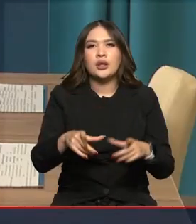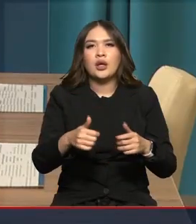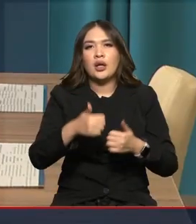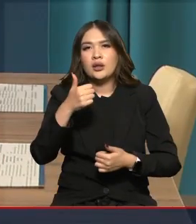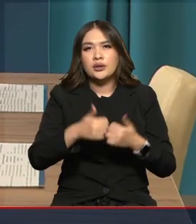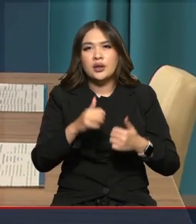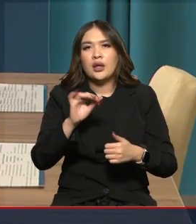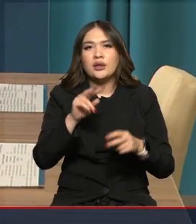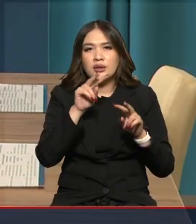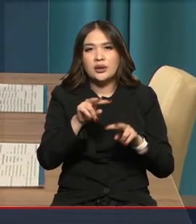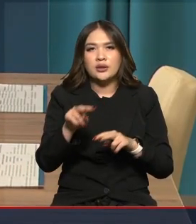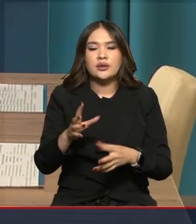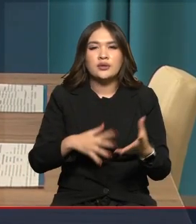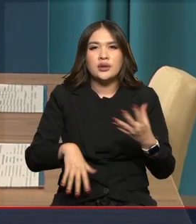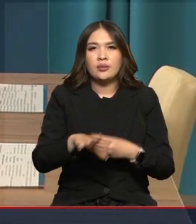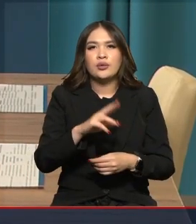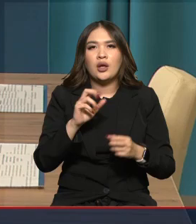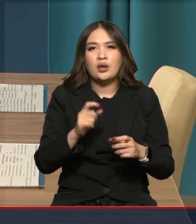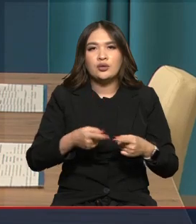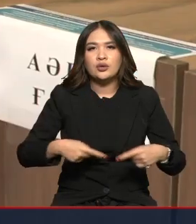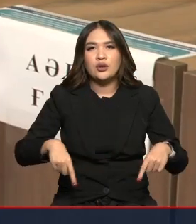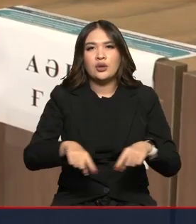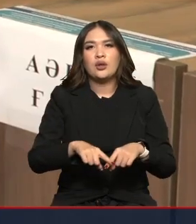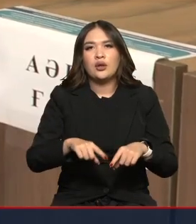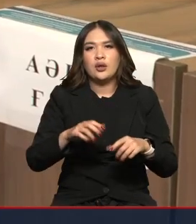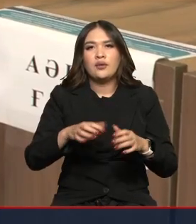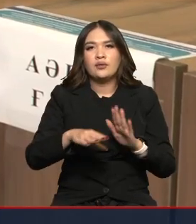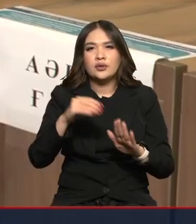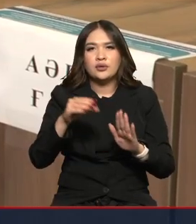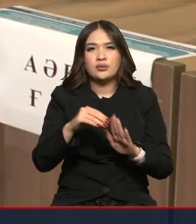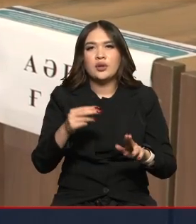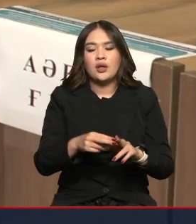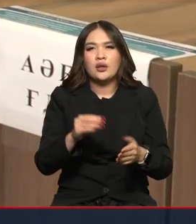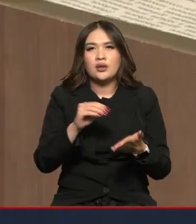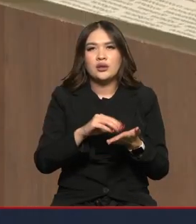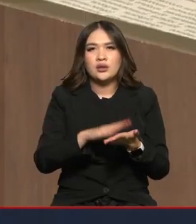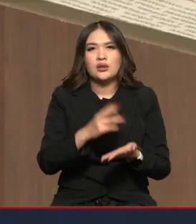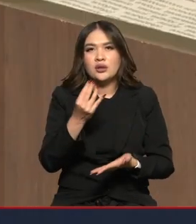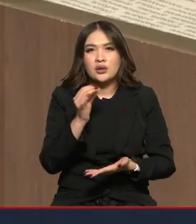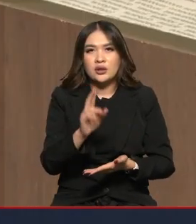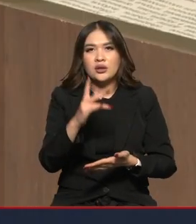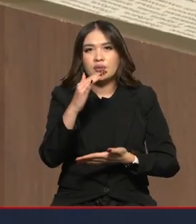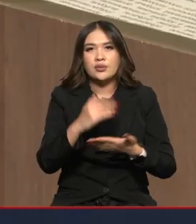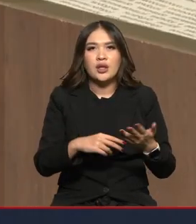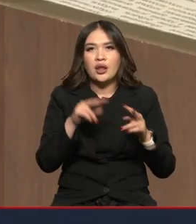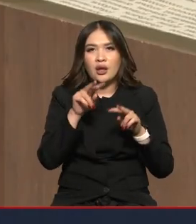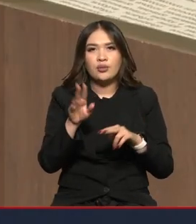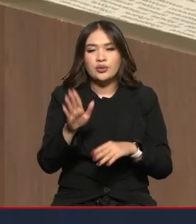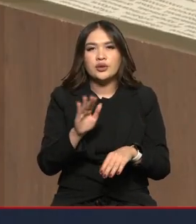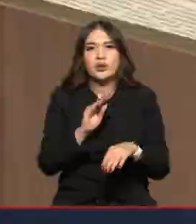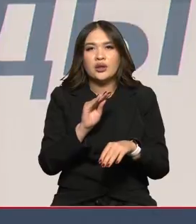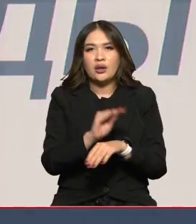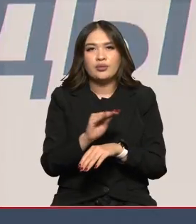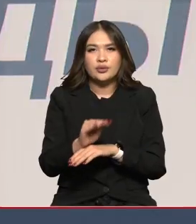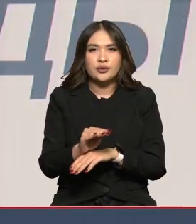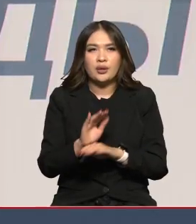также следить за всем что происходит на участках для голосования Как отметили в ЦИК список наблюдателей будет дополняться по